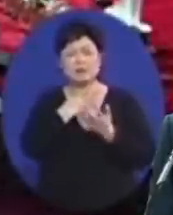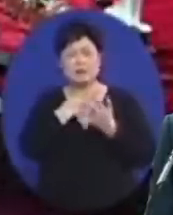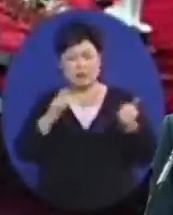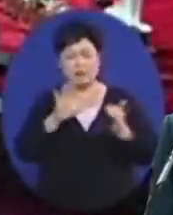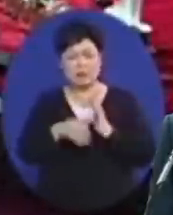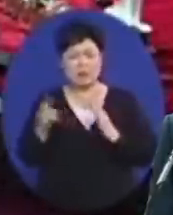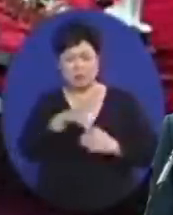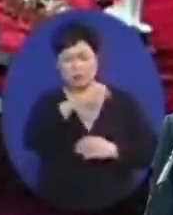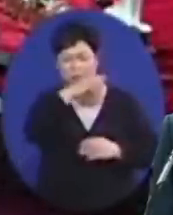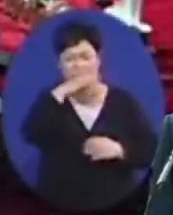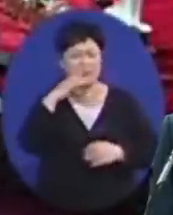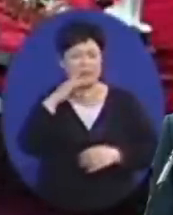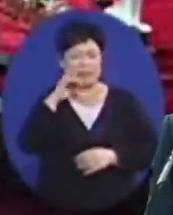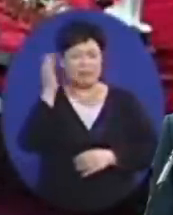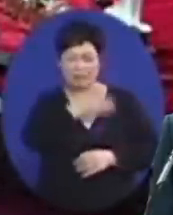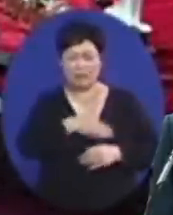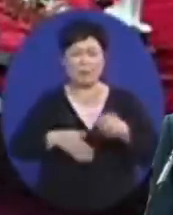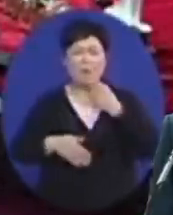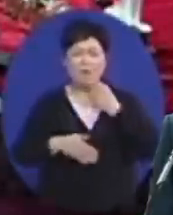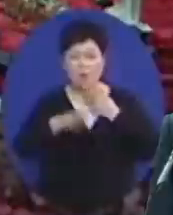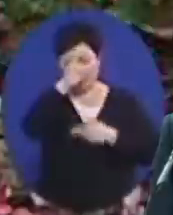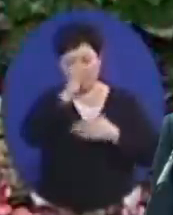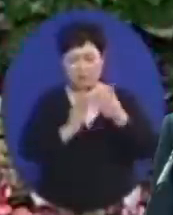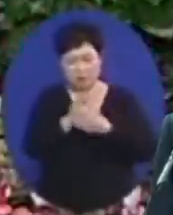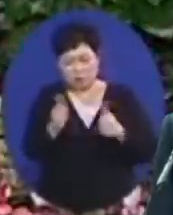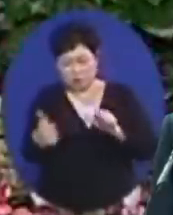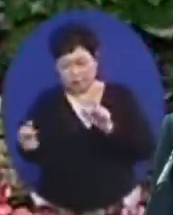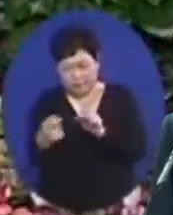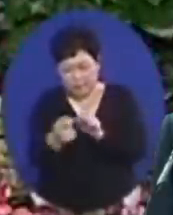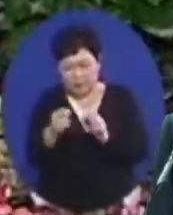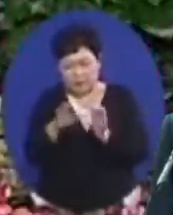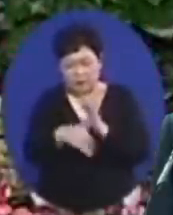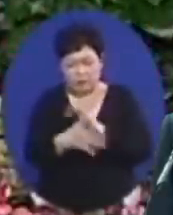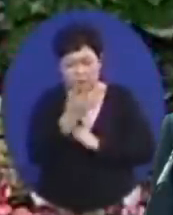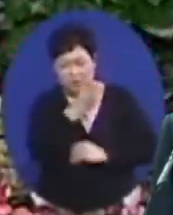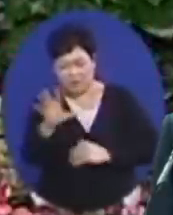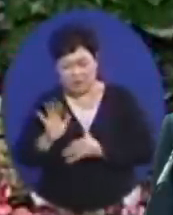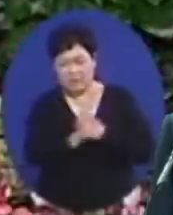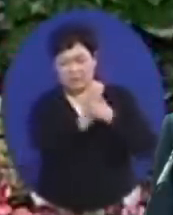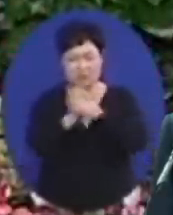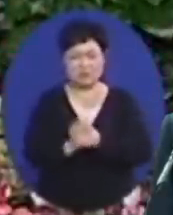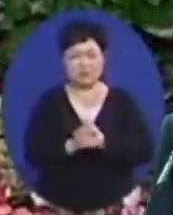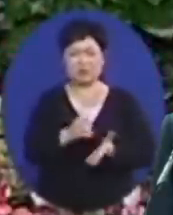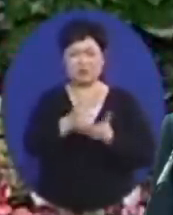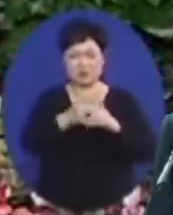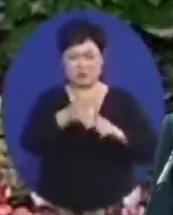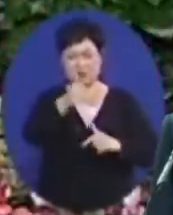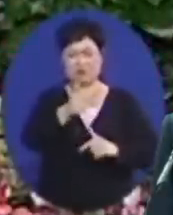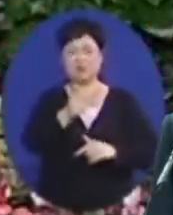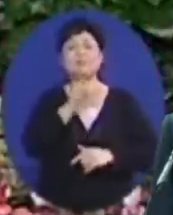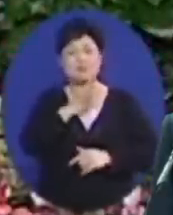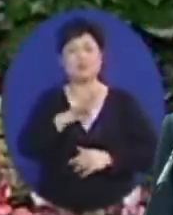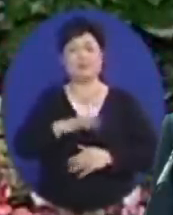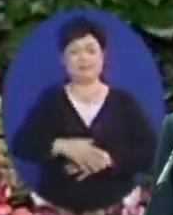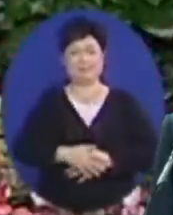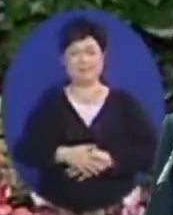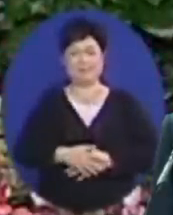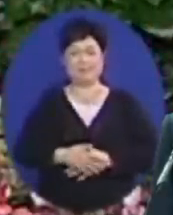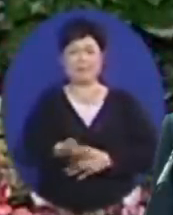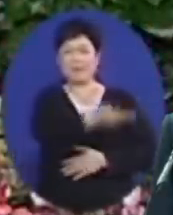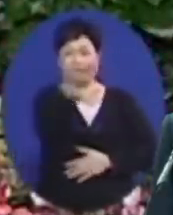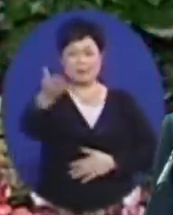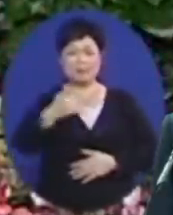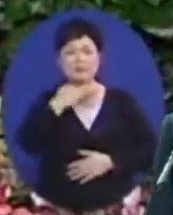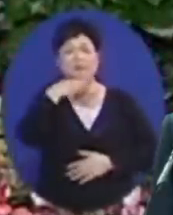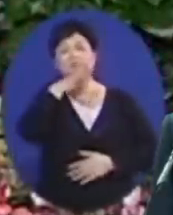병들어 괴롭거나 삶의 고난과 심지어 죽음의 길에도 절대적인 친구는 바로 주 예수님이신 것입니다. 여러분,